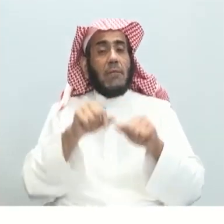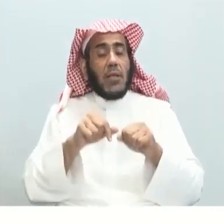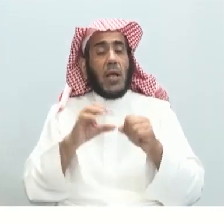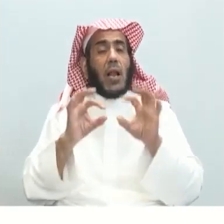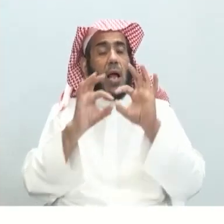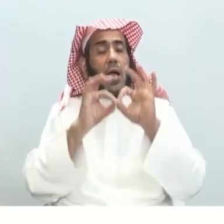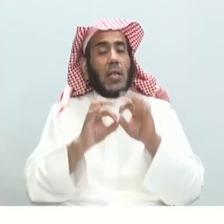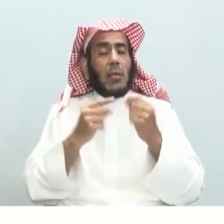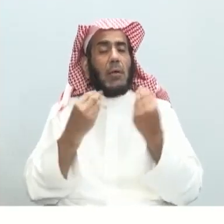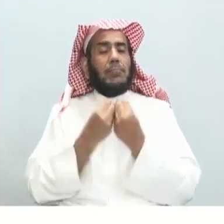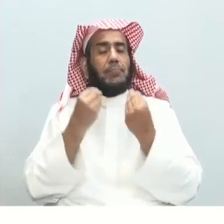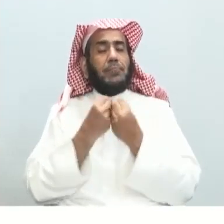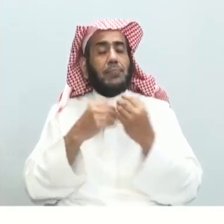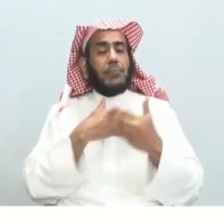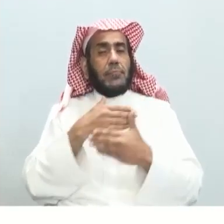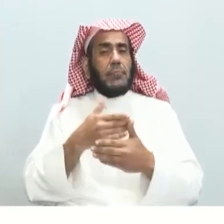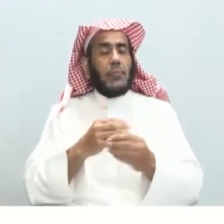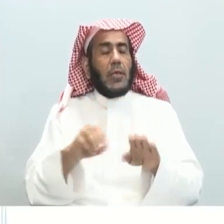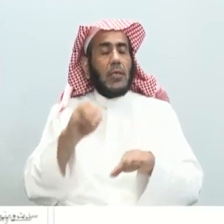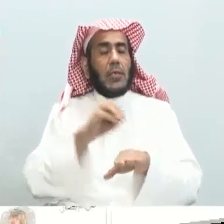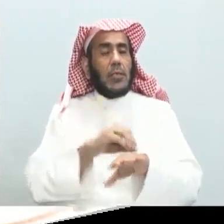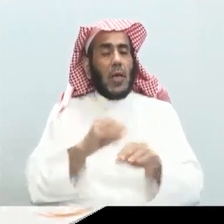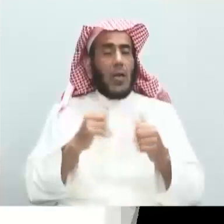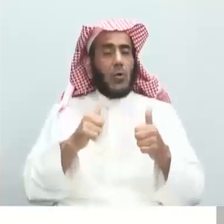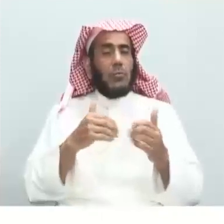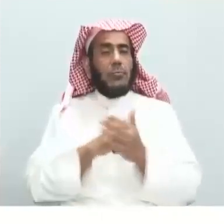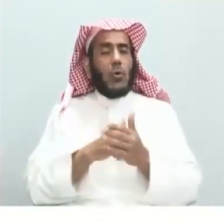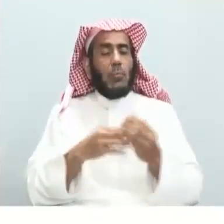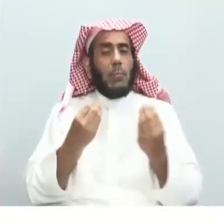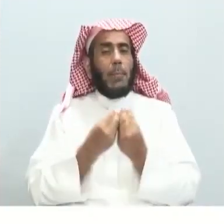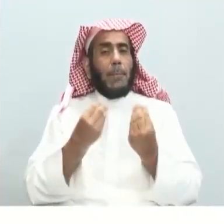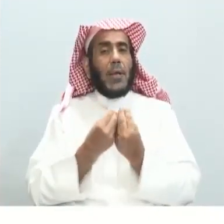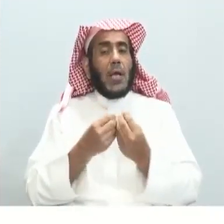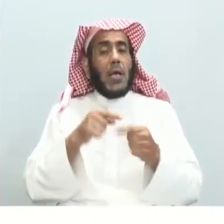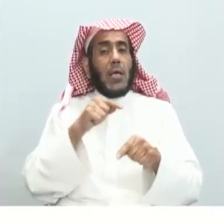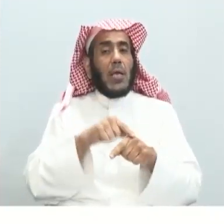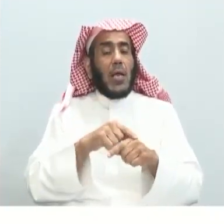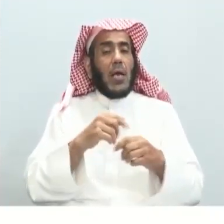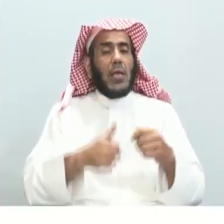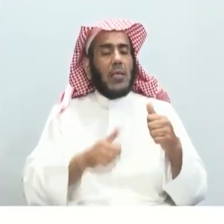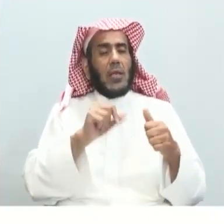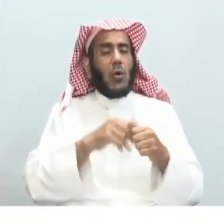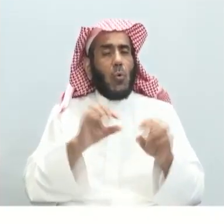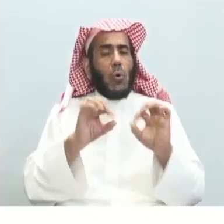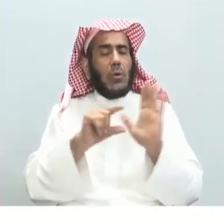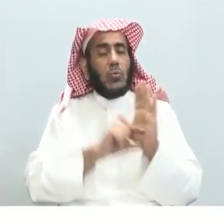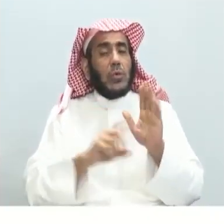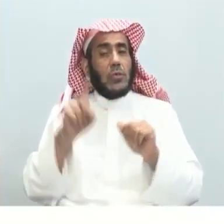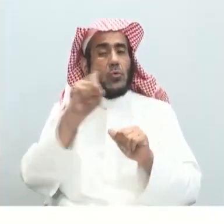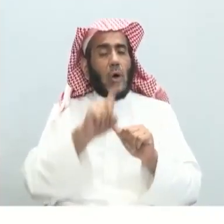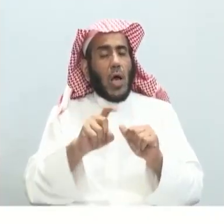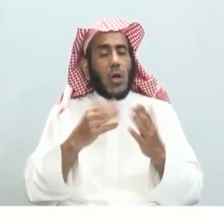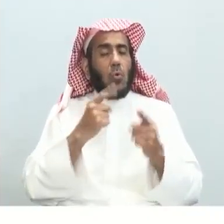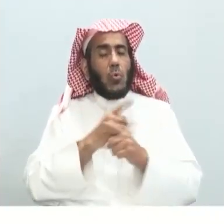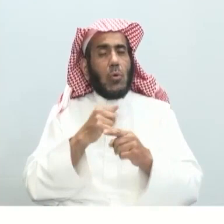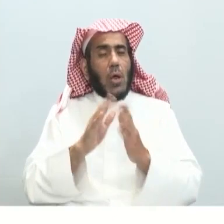الايات التي معنا بعد هذا ننتقل ايها الطلاب والطالبات واياكم الى هذا التقويم وهو عباره عن سؤال كونوا